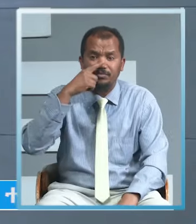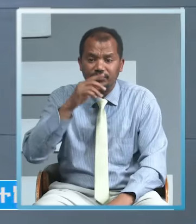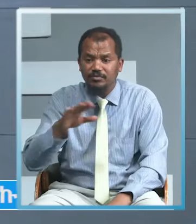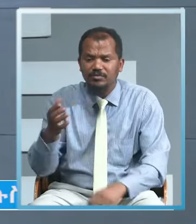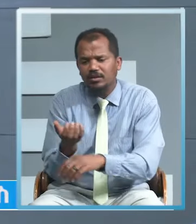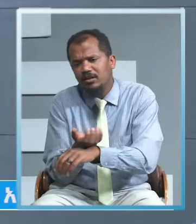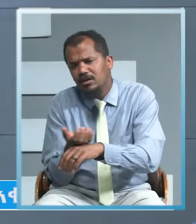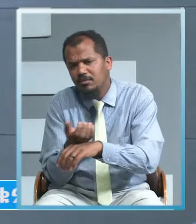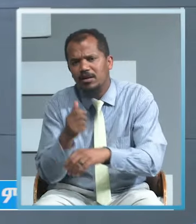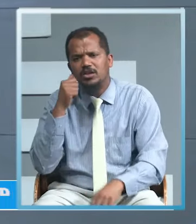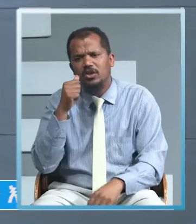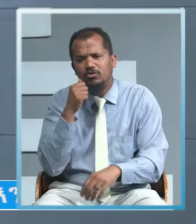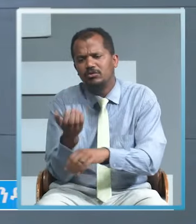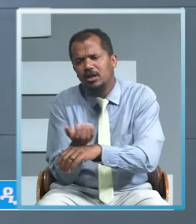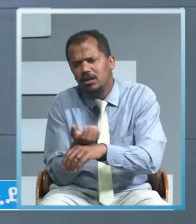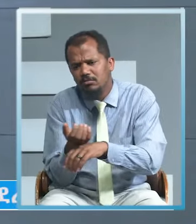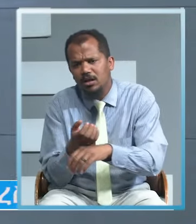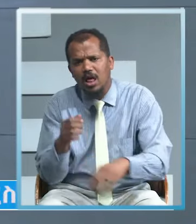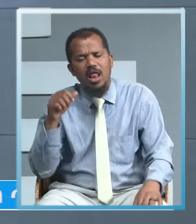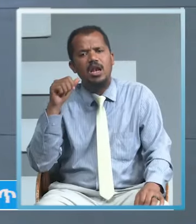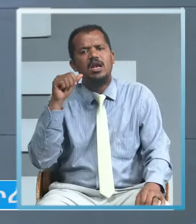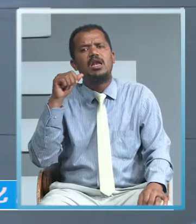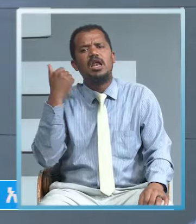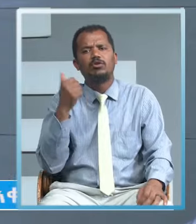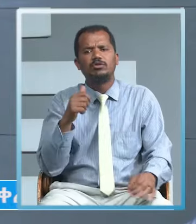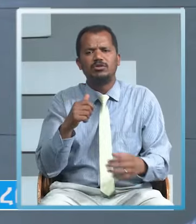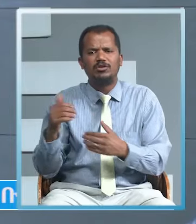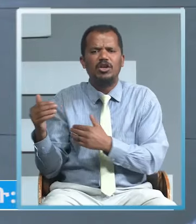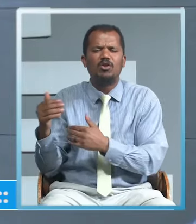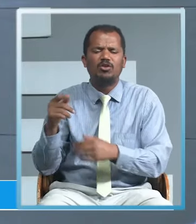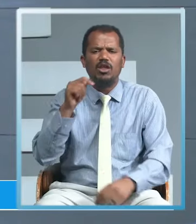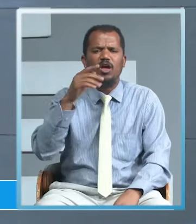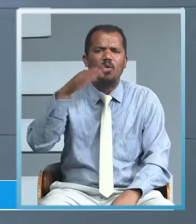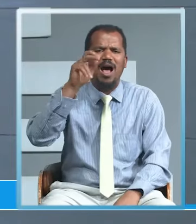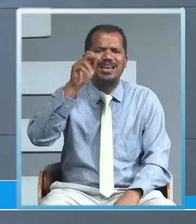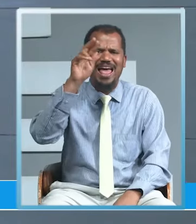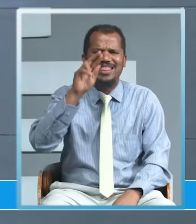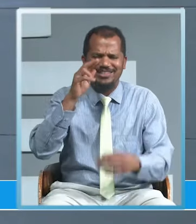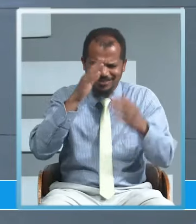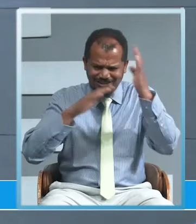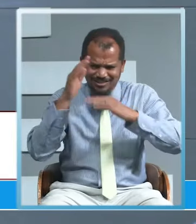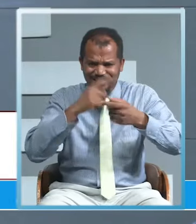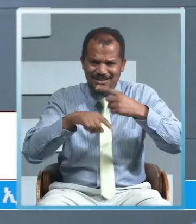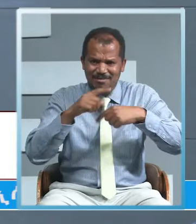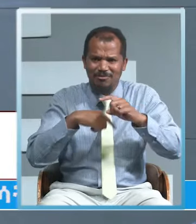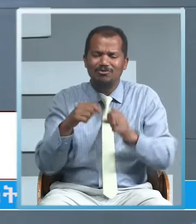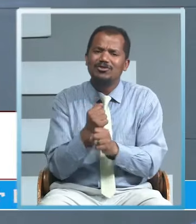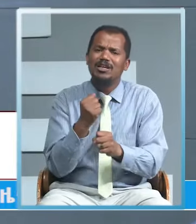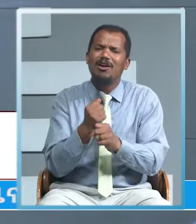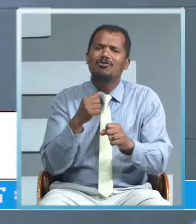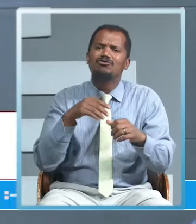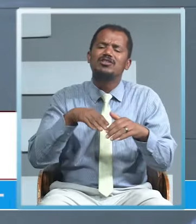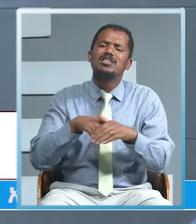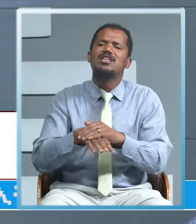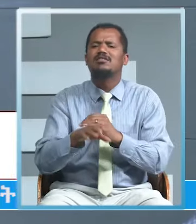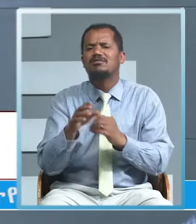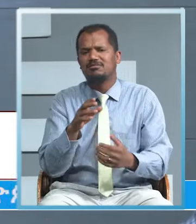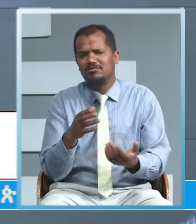ህጻናት ለልመና፣ ሴቶች ለልመናና ለሌላ ተጓዳኝ ችግር ለሚያመጡ ስራዎች ውስጥ ድርጊቶች